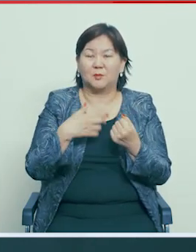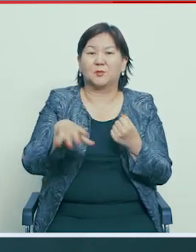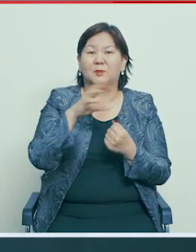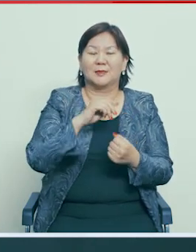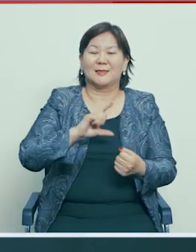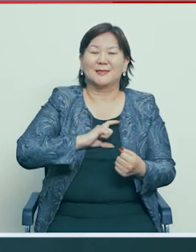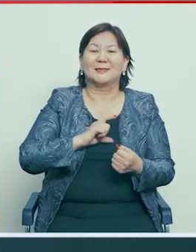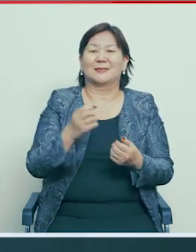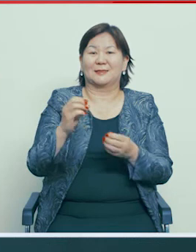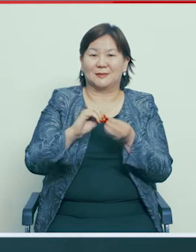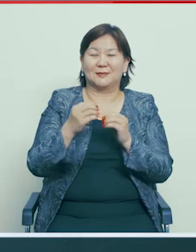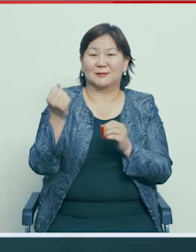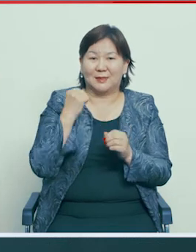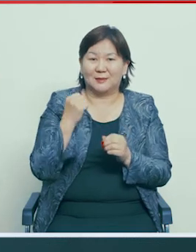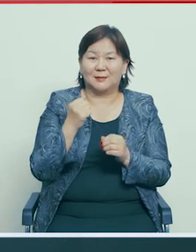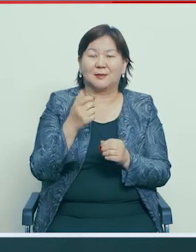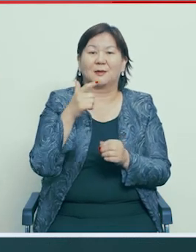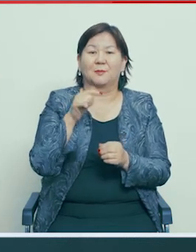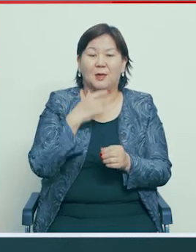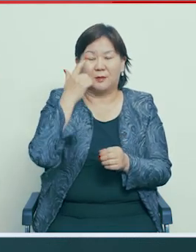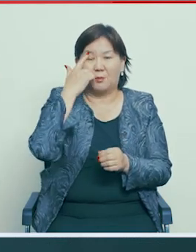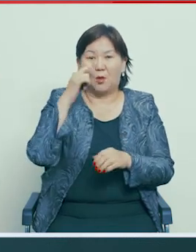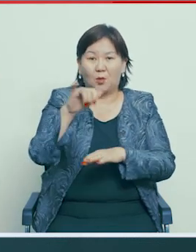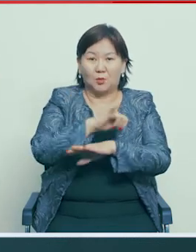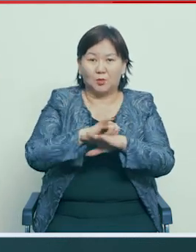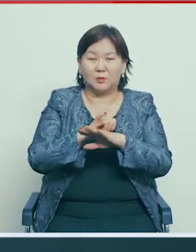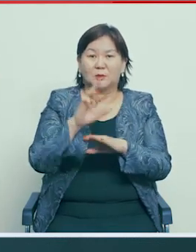эрхээ эдэлж чадна. Тэгээ манай оронд бол гэхдээ одоо